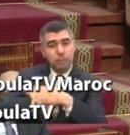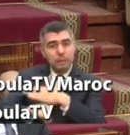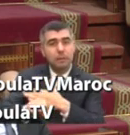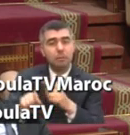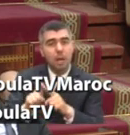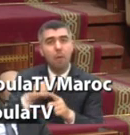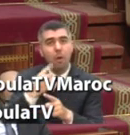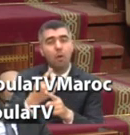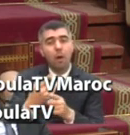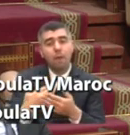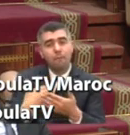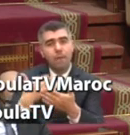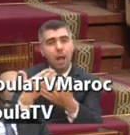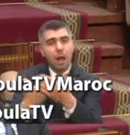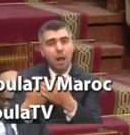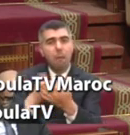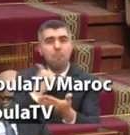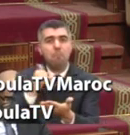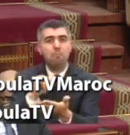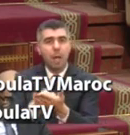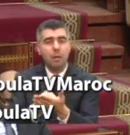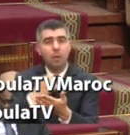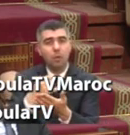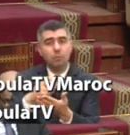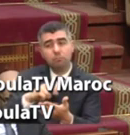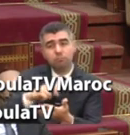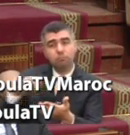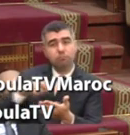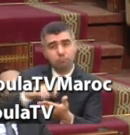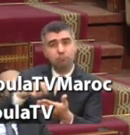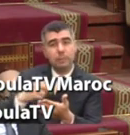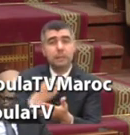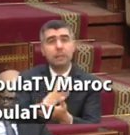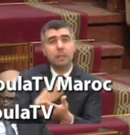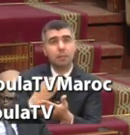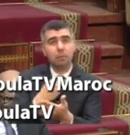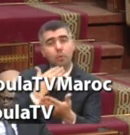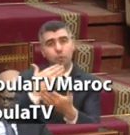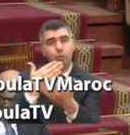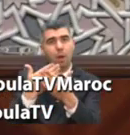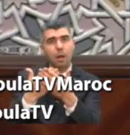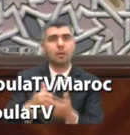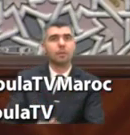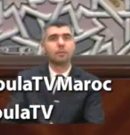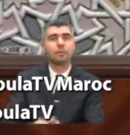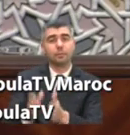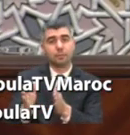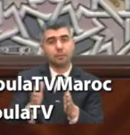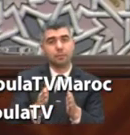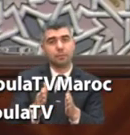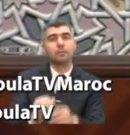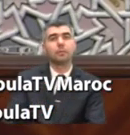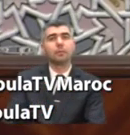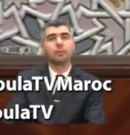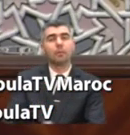مؤخرا لحالات وفاة مولود جديد في الطريق بين مسمرير وبومندات. وشكرا. تعقيب إضافي